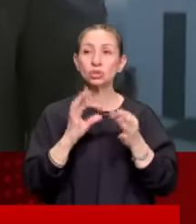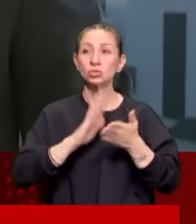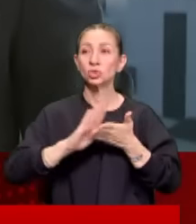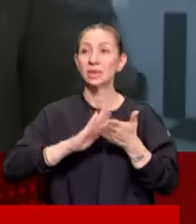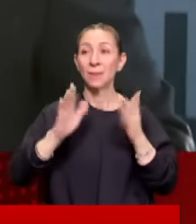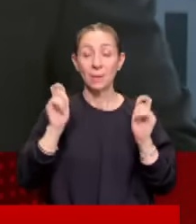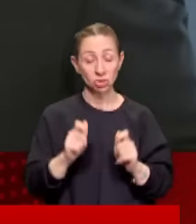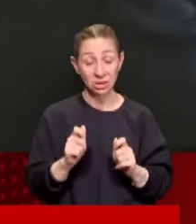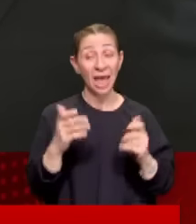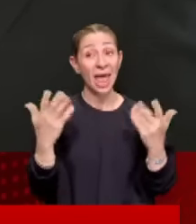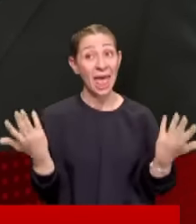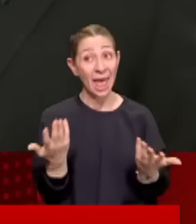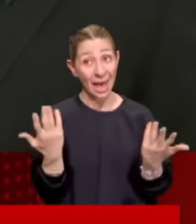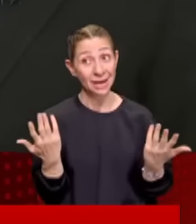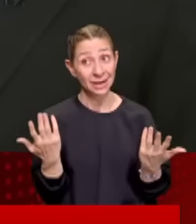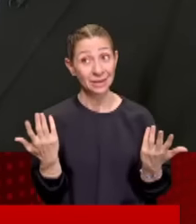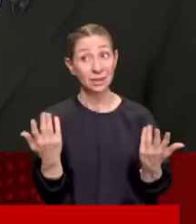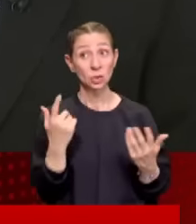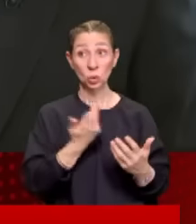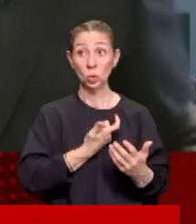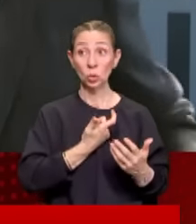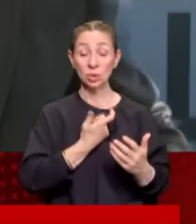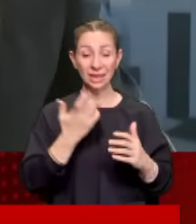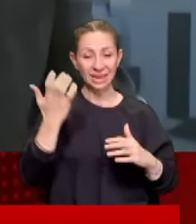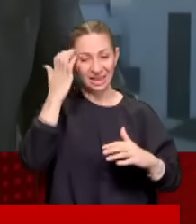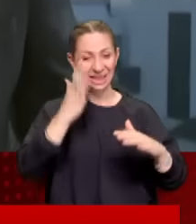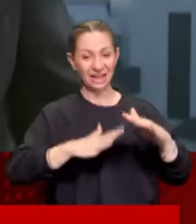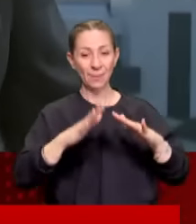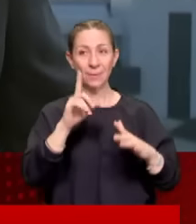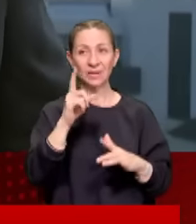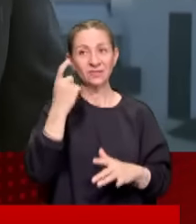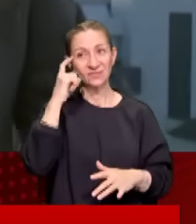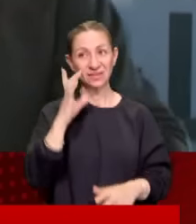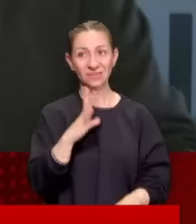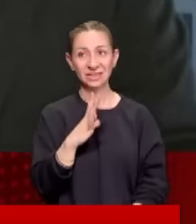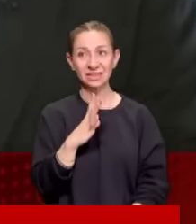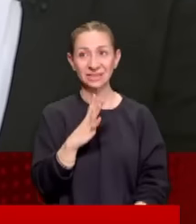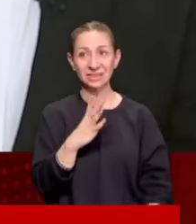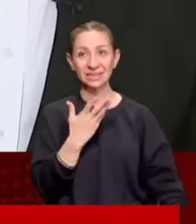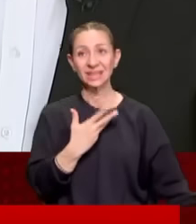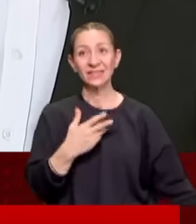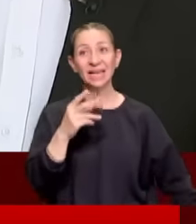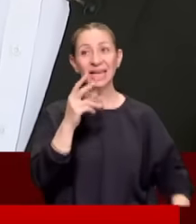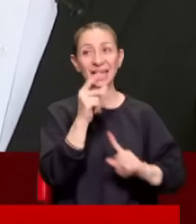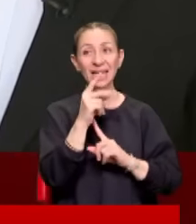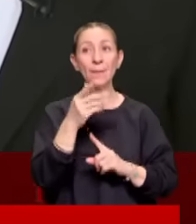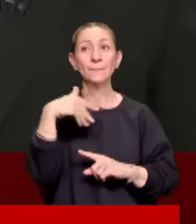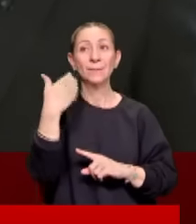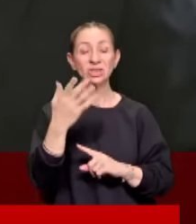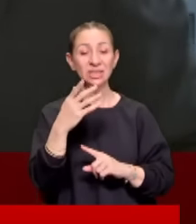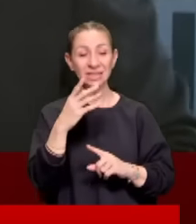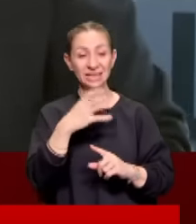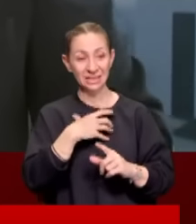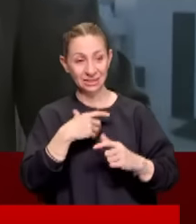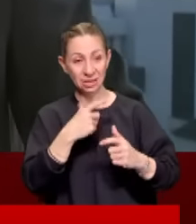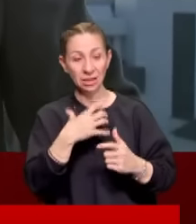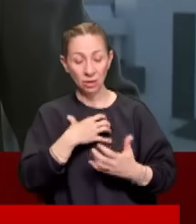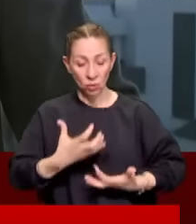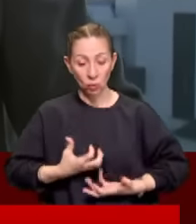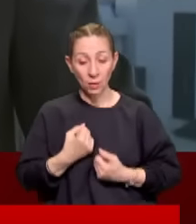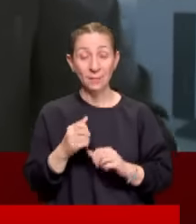eğer bu hukukta çok temel bir felsefe vardır sevgili İlker. Başkasının itham kendini müdafaa